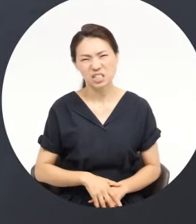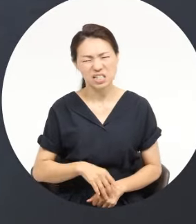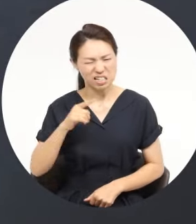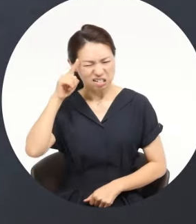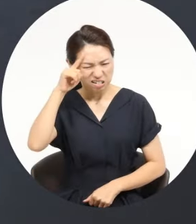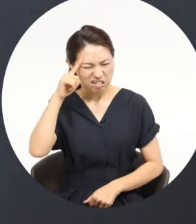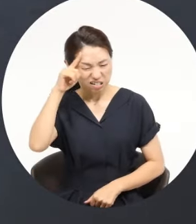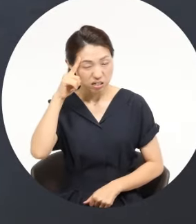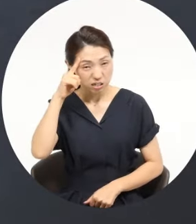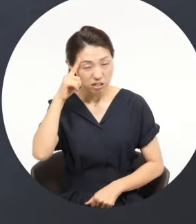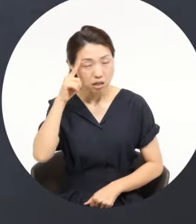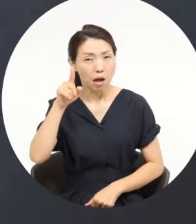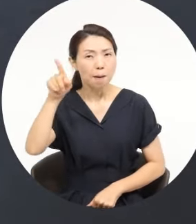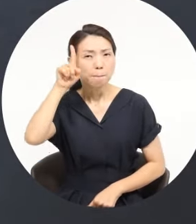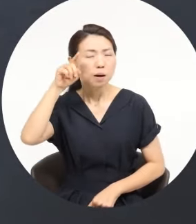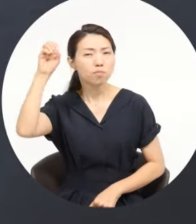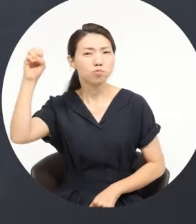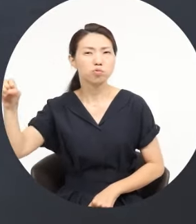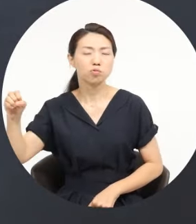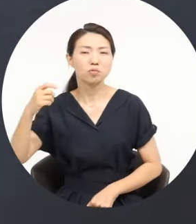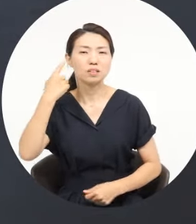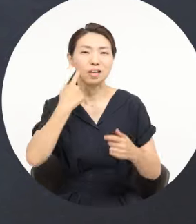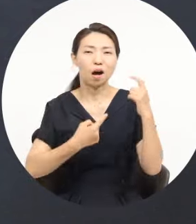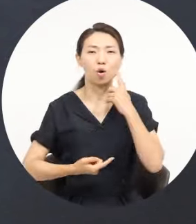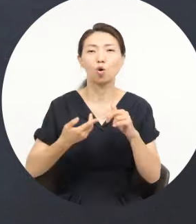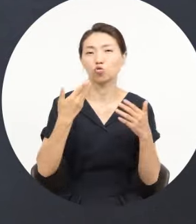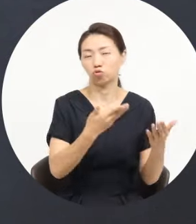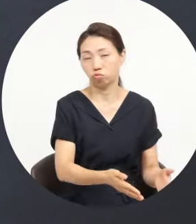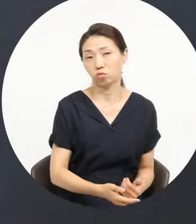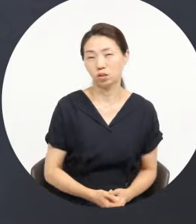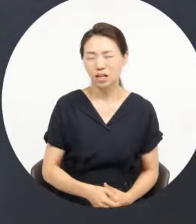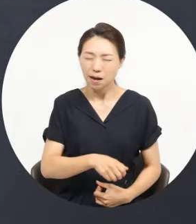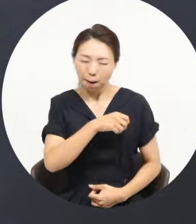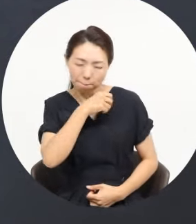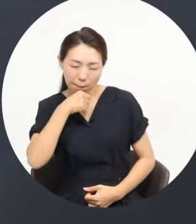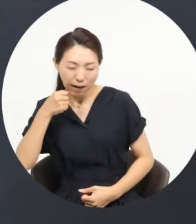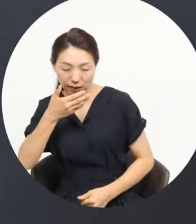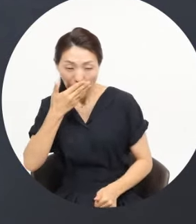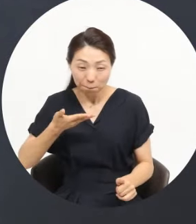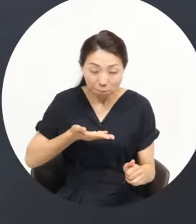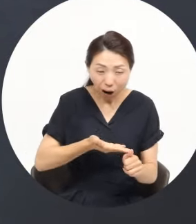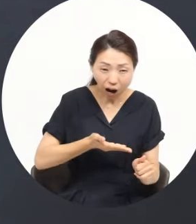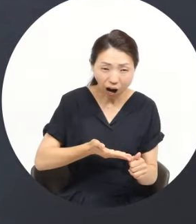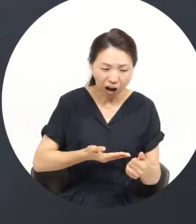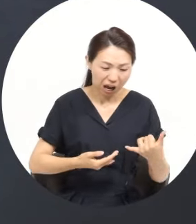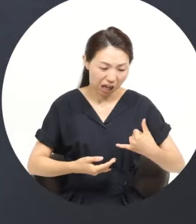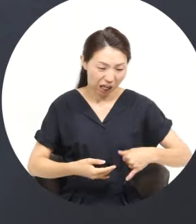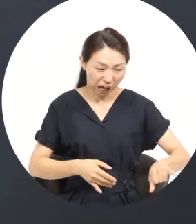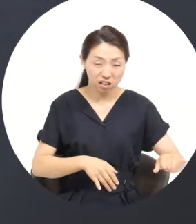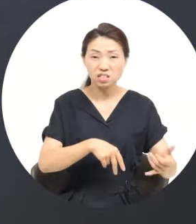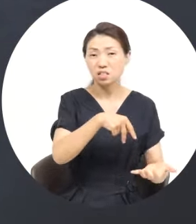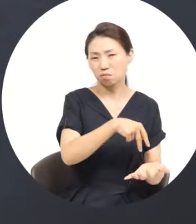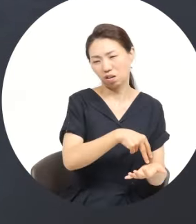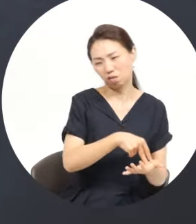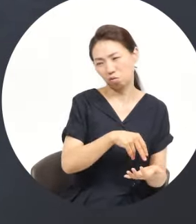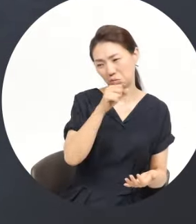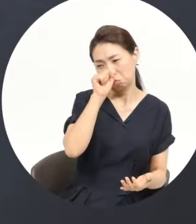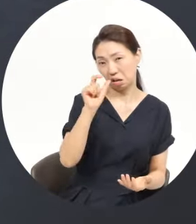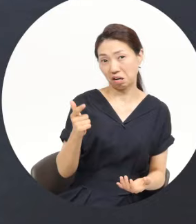짜증 내는 건 애한테 100배 해를 끼치고 맛있는 거 사주는 거 그건 내 만족이지 애한테는 그래 별로 중요한 거